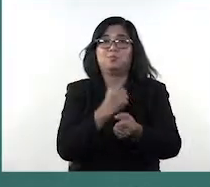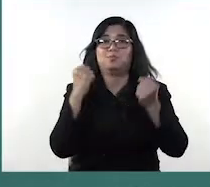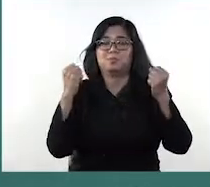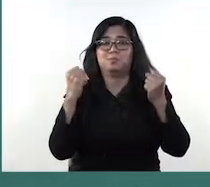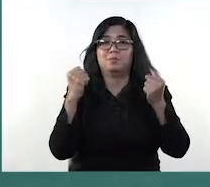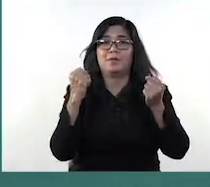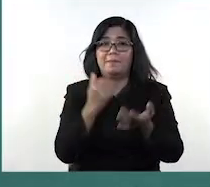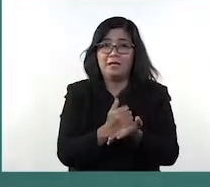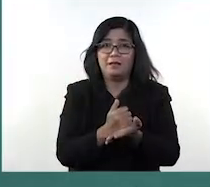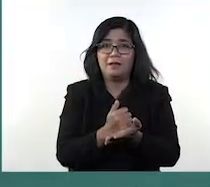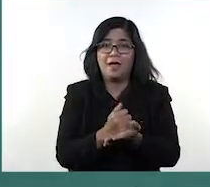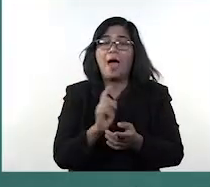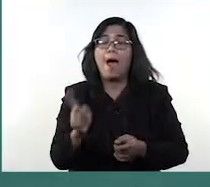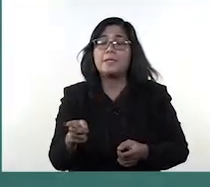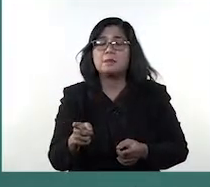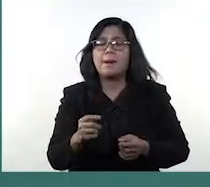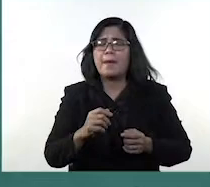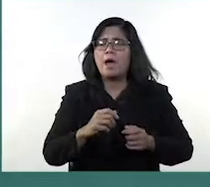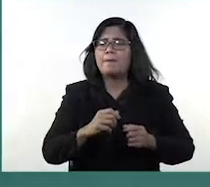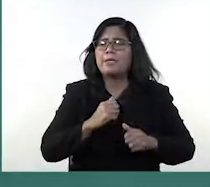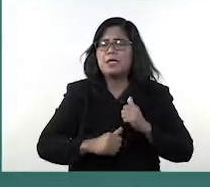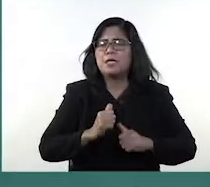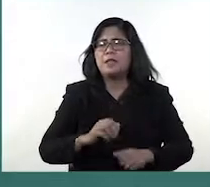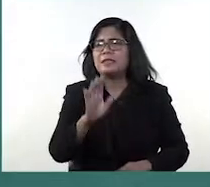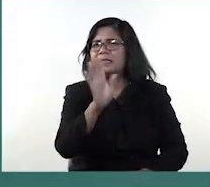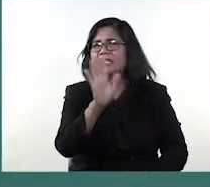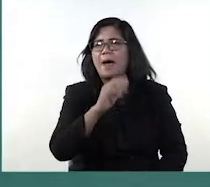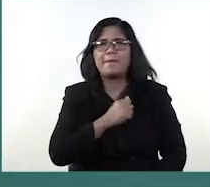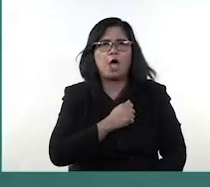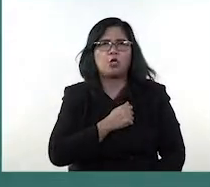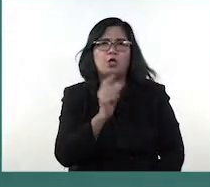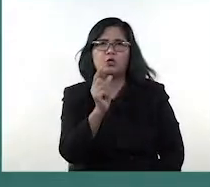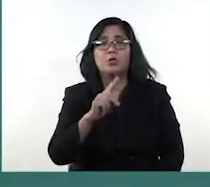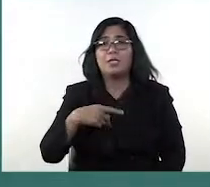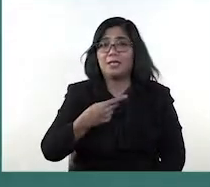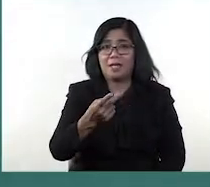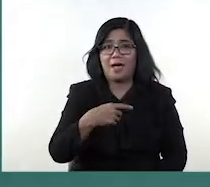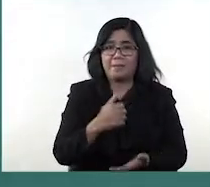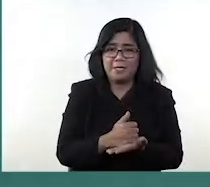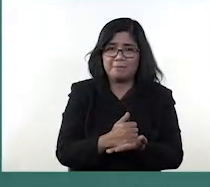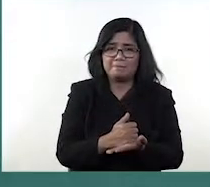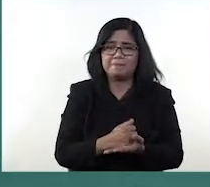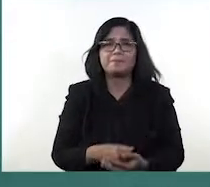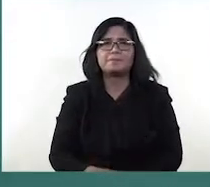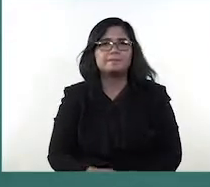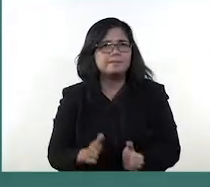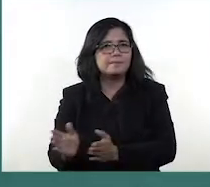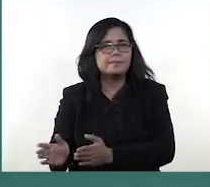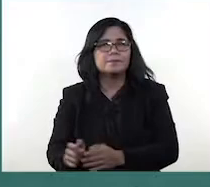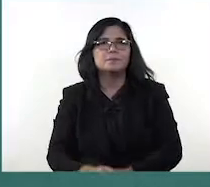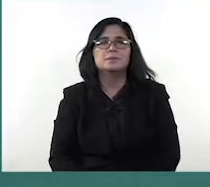Hai karena penderitaan tidak menakutkan buat kisah a sloppy tuh ya anakku ngajakin